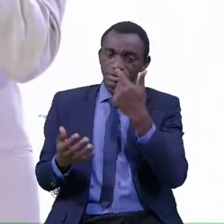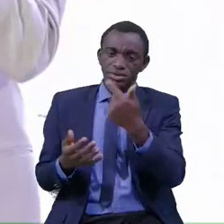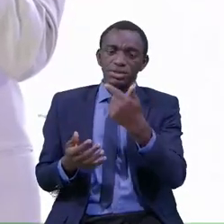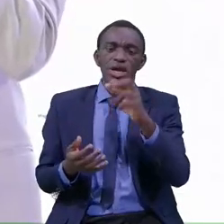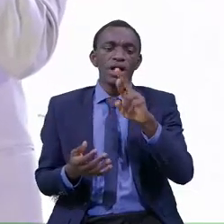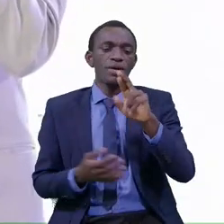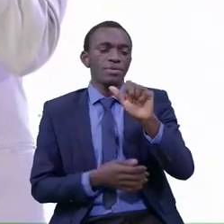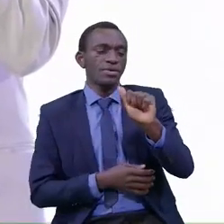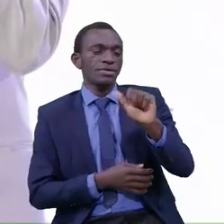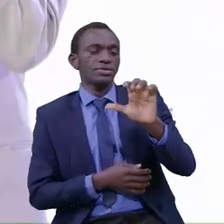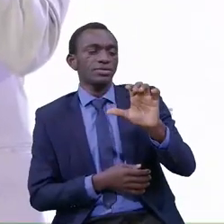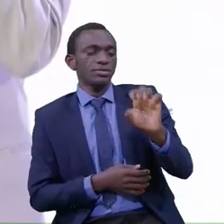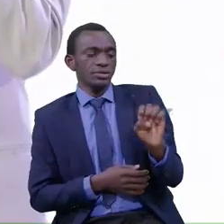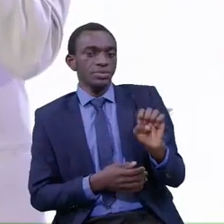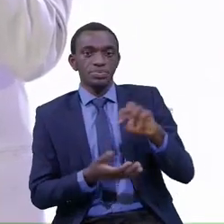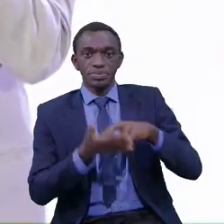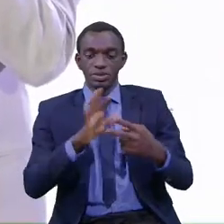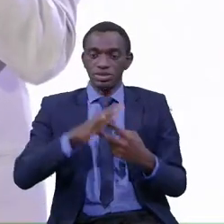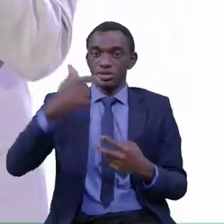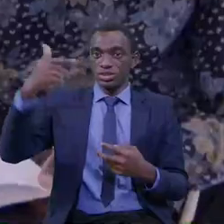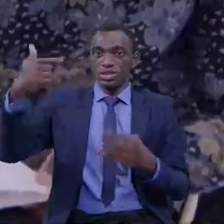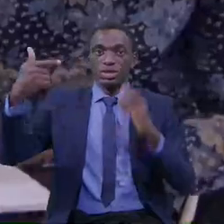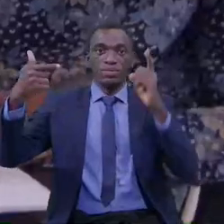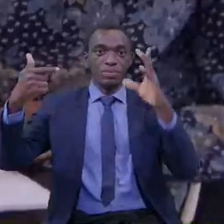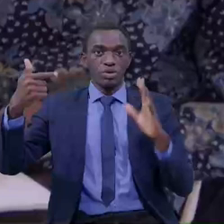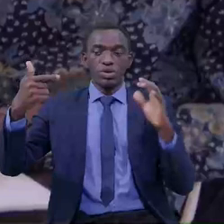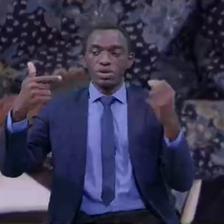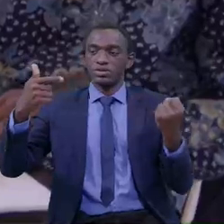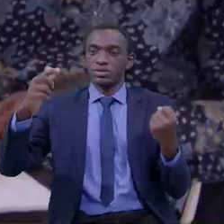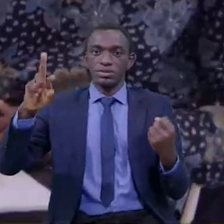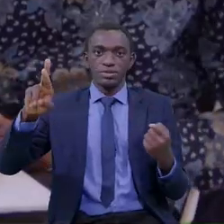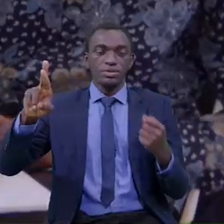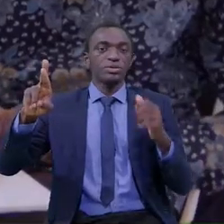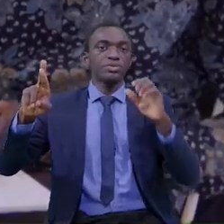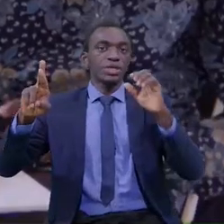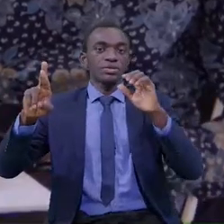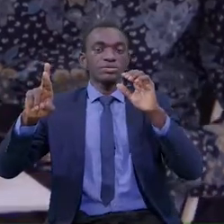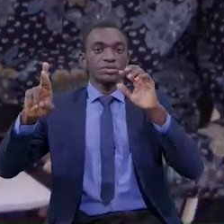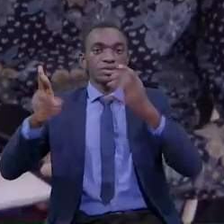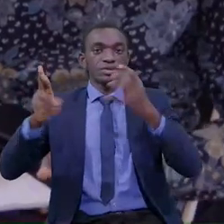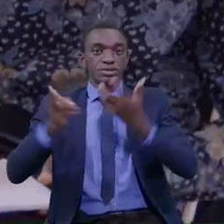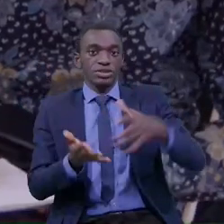G-R-A-C-E. En anglais, ça fait la richesse de Dieu au dépens de Christ.